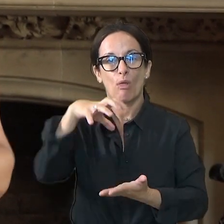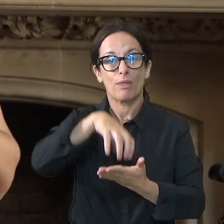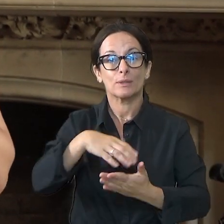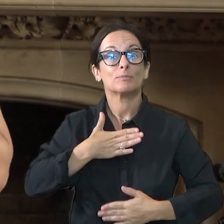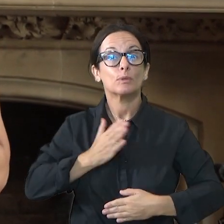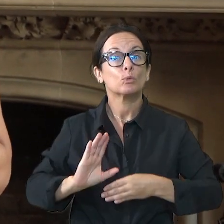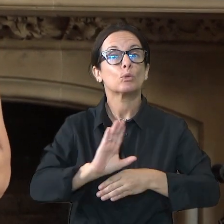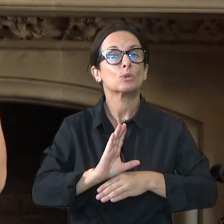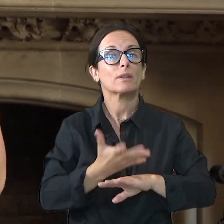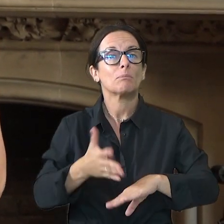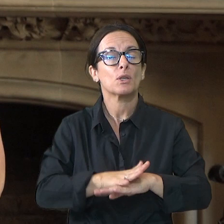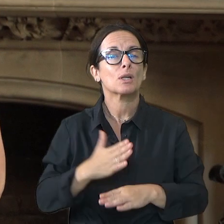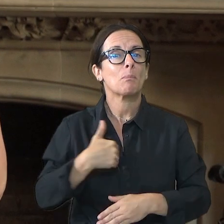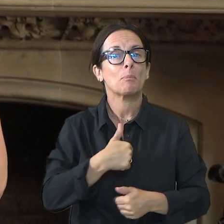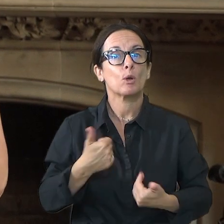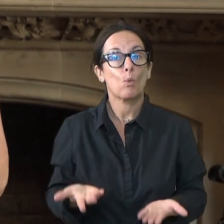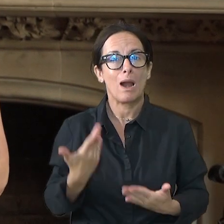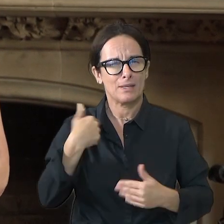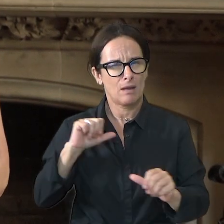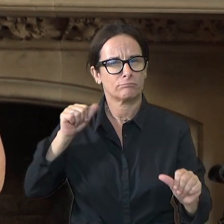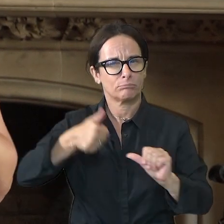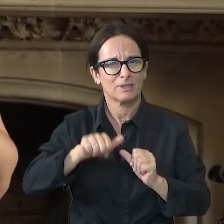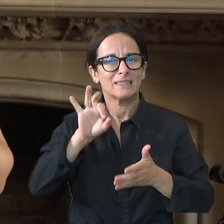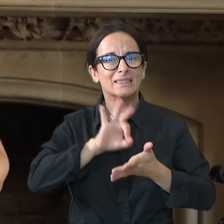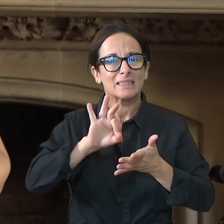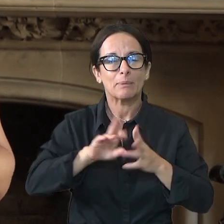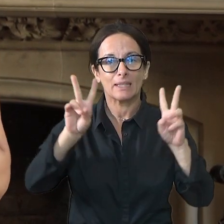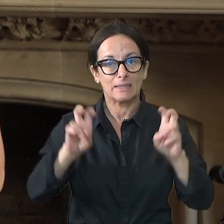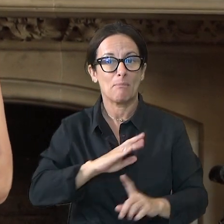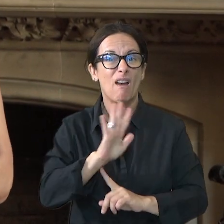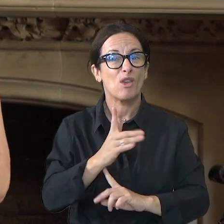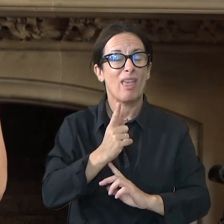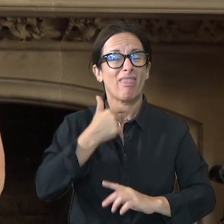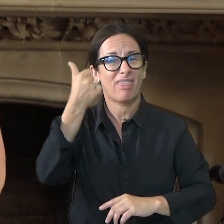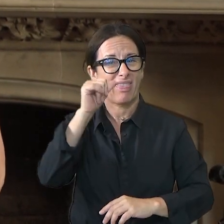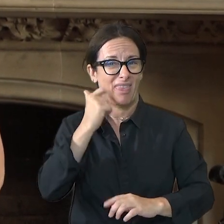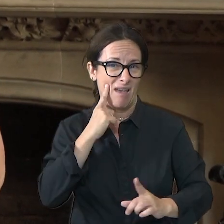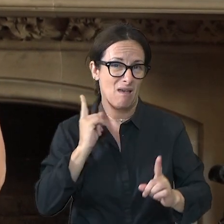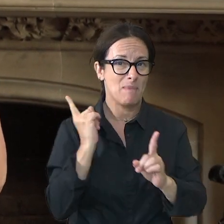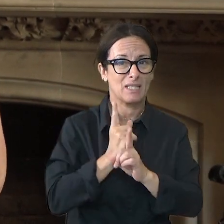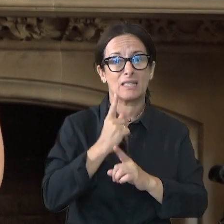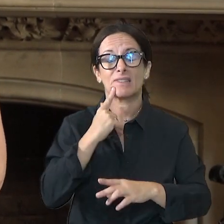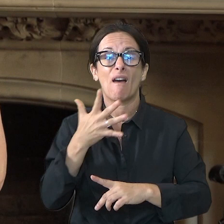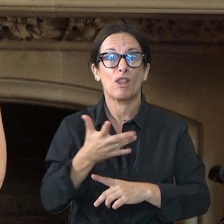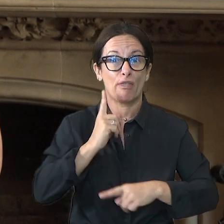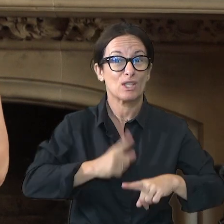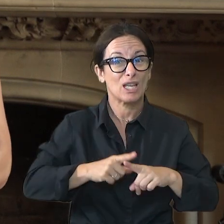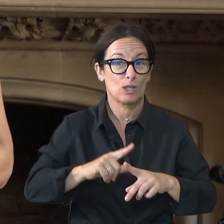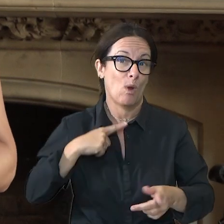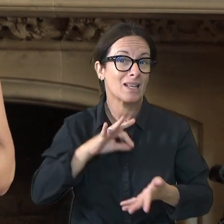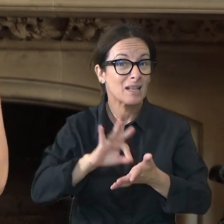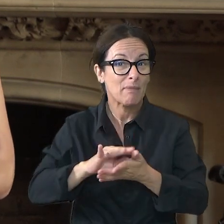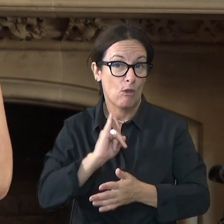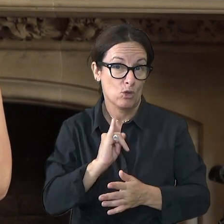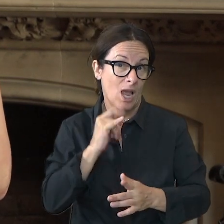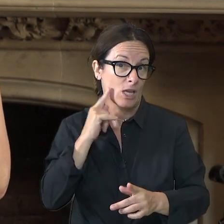en aglutinar tots els serveis que ja prestam en tema de violència masclista, violència sexual, i que compta amb el finançament